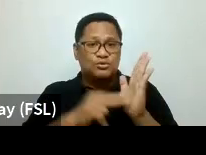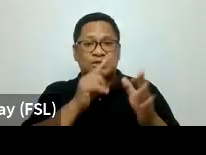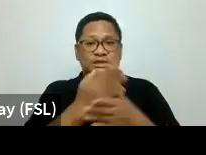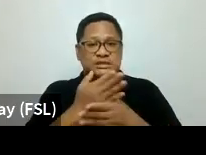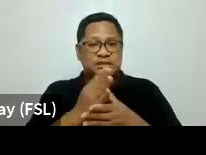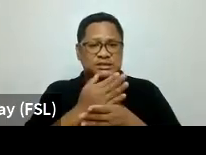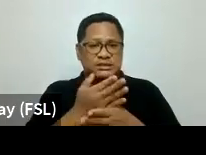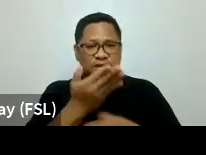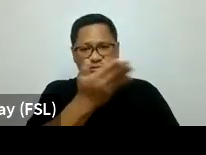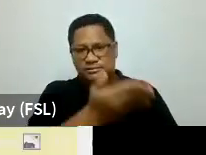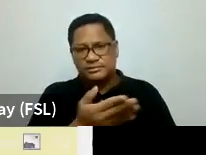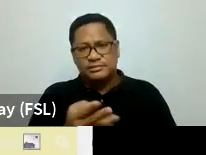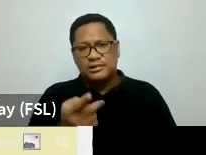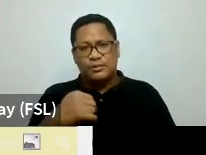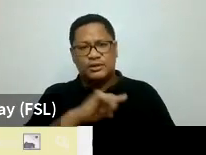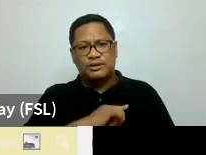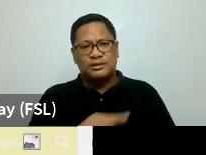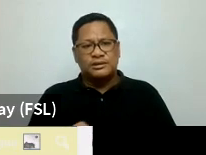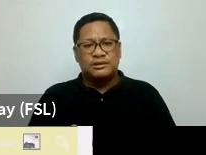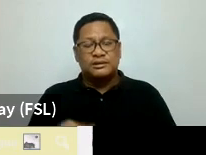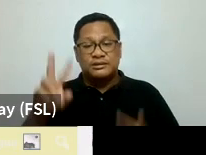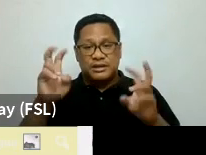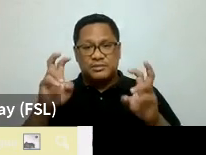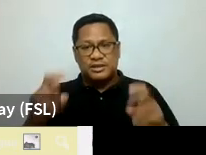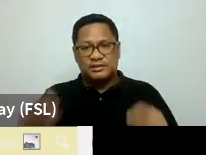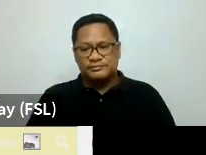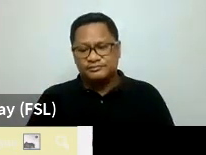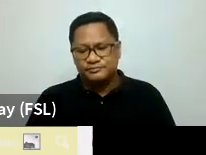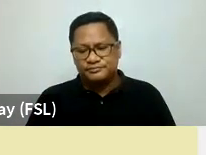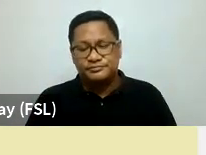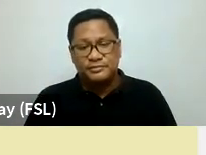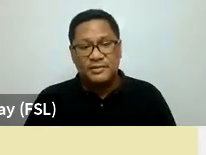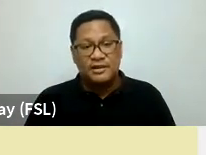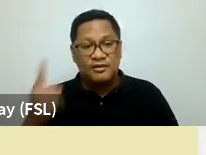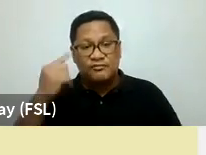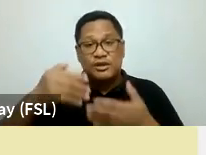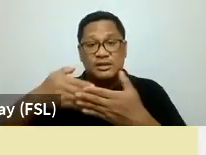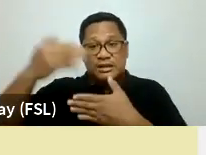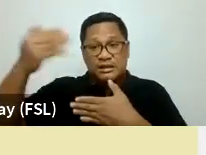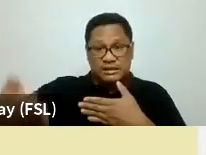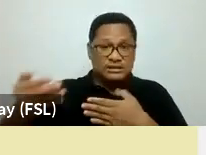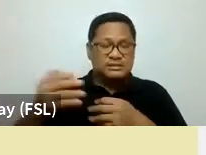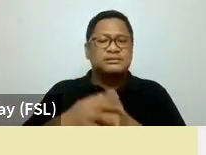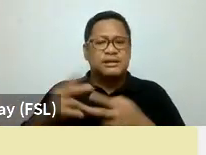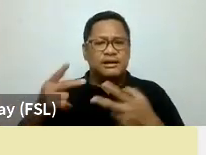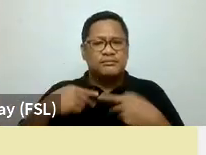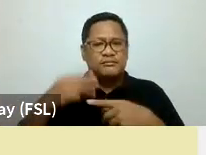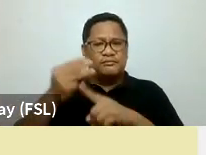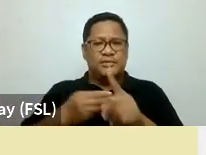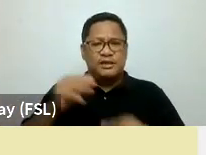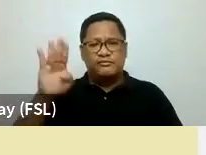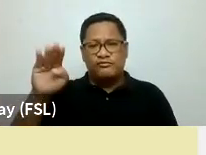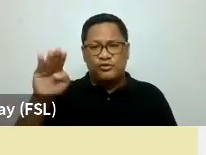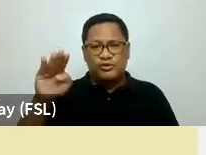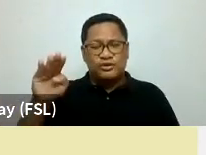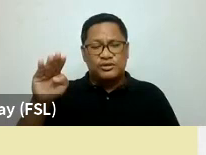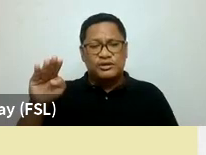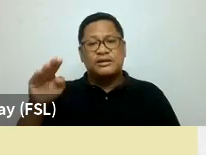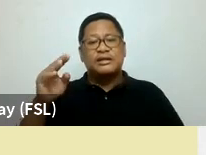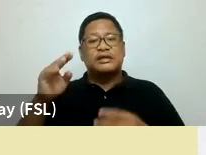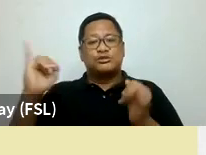yung ating topics. Okay? So, for the next, ito tayo, May 14, Introduction Fee for